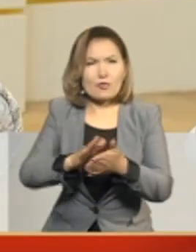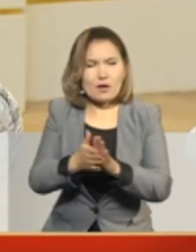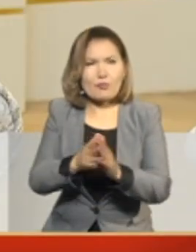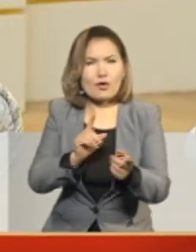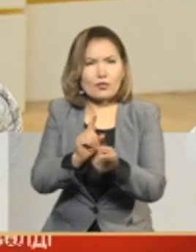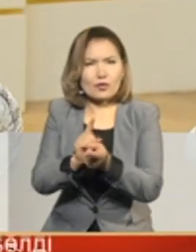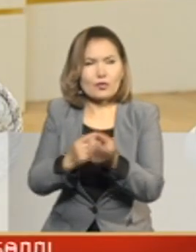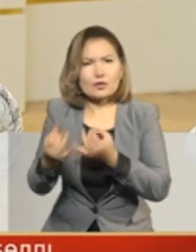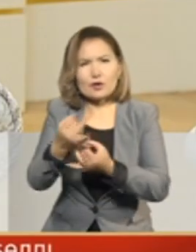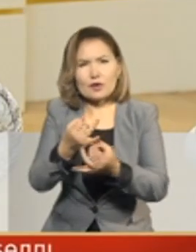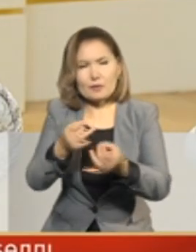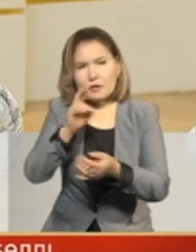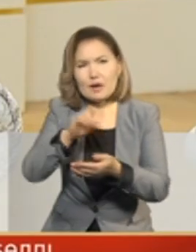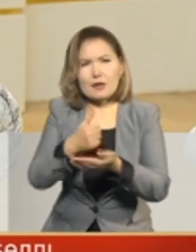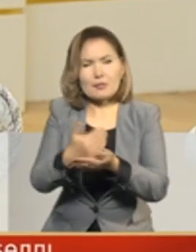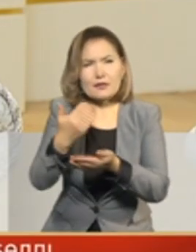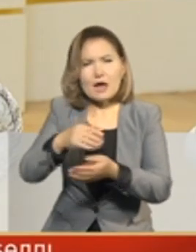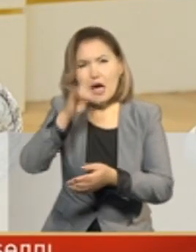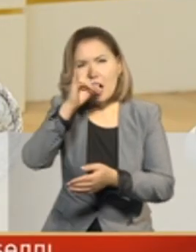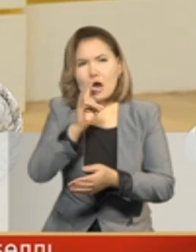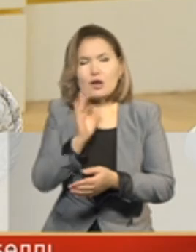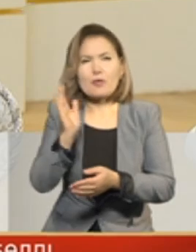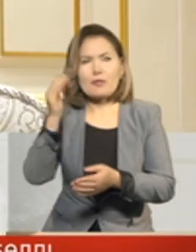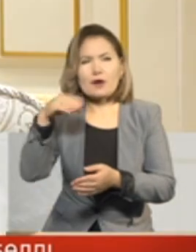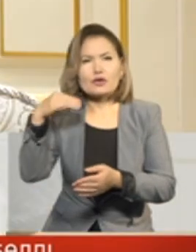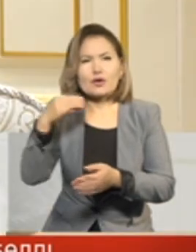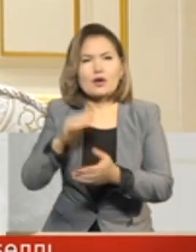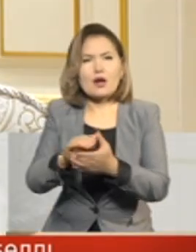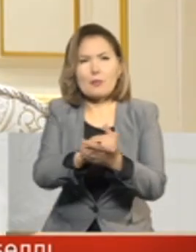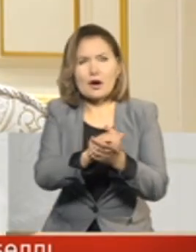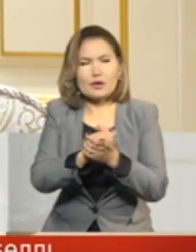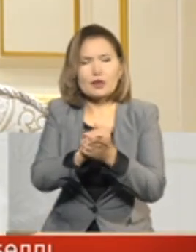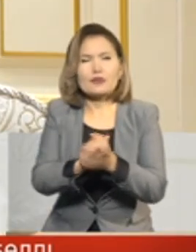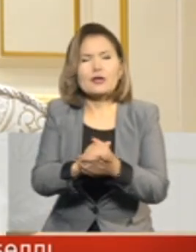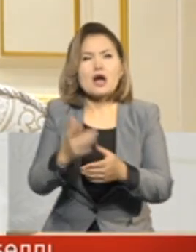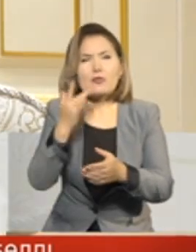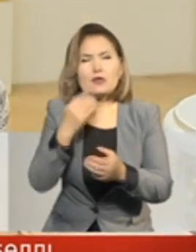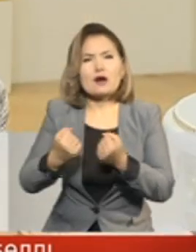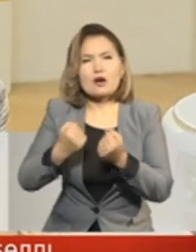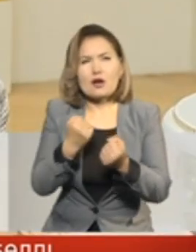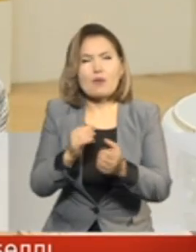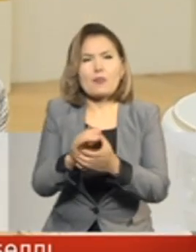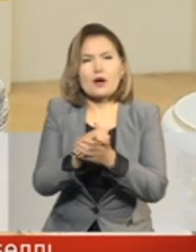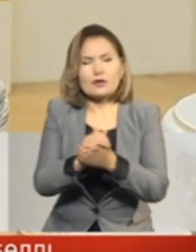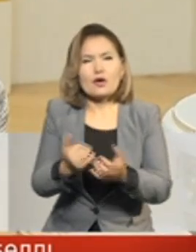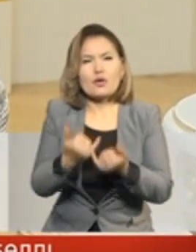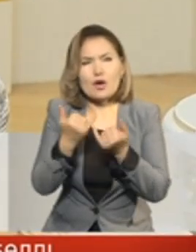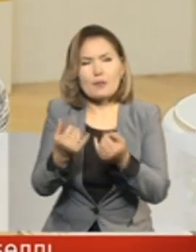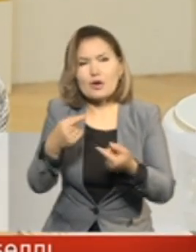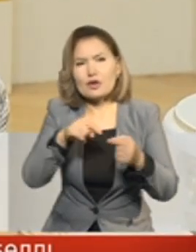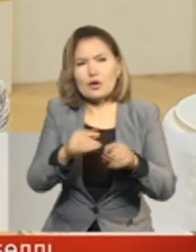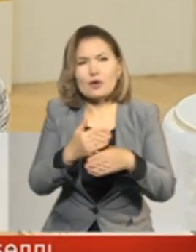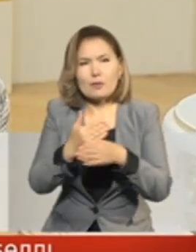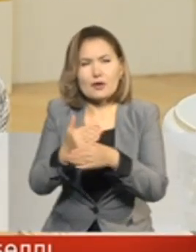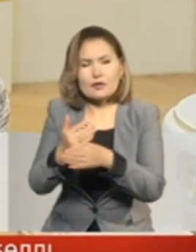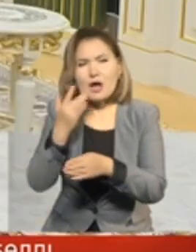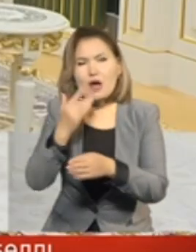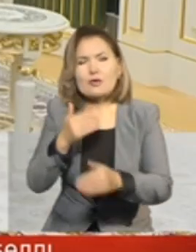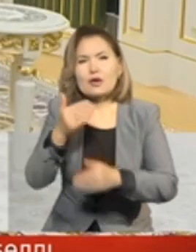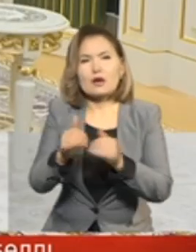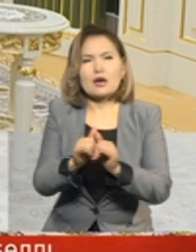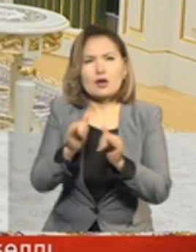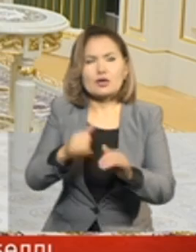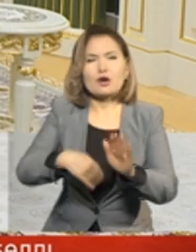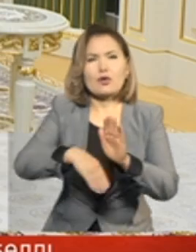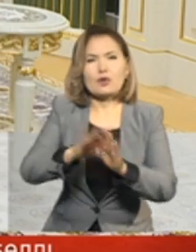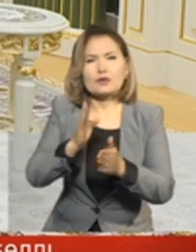де өткізді. Мемлекет басшысы қазақ-түркмен ынтымақтастығы, достық, тату көршілік және өзара қолдау рухында қарқынды дамып